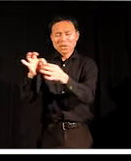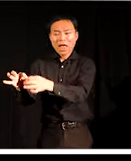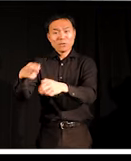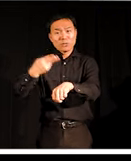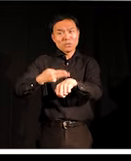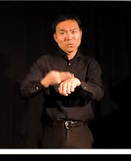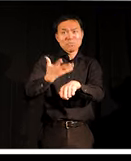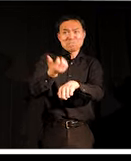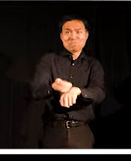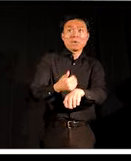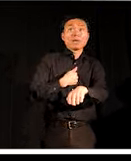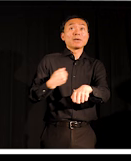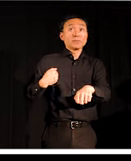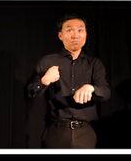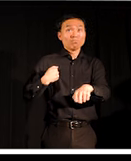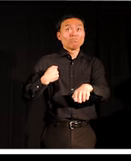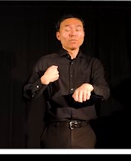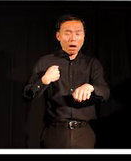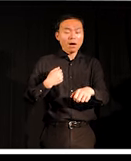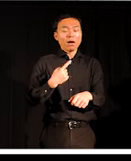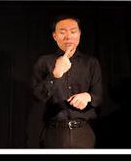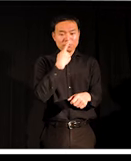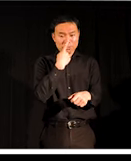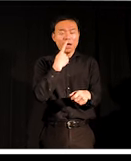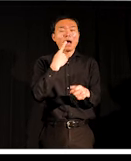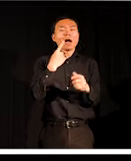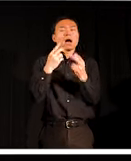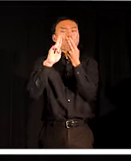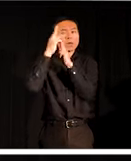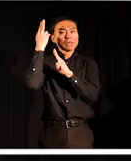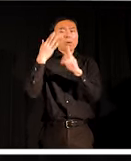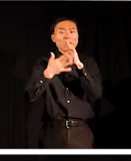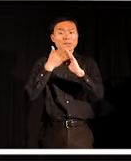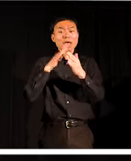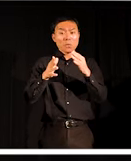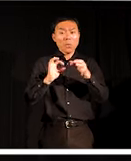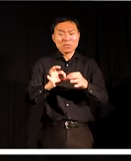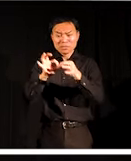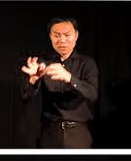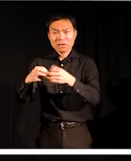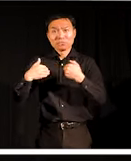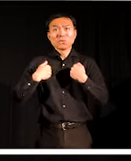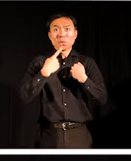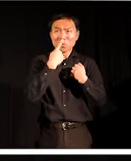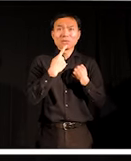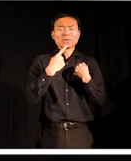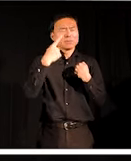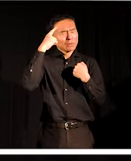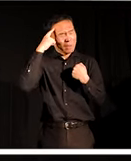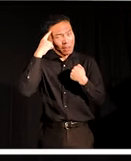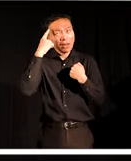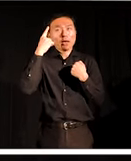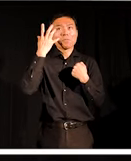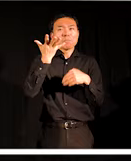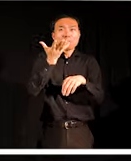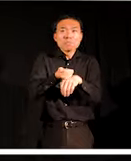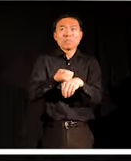も自分たちが沖縄線を伝えるんだというあの意識にもつがるんじゃないかと思って